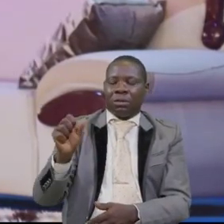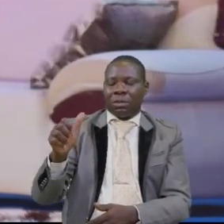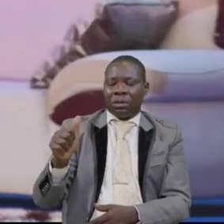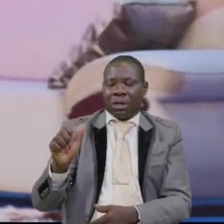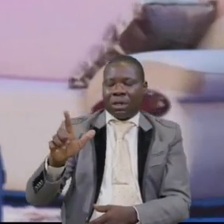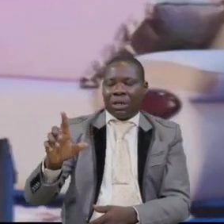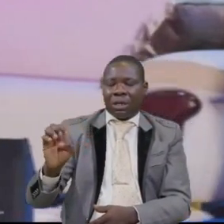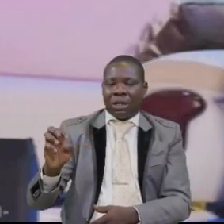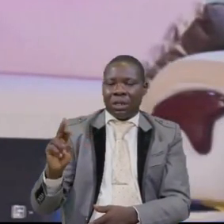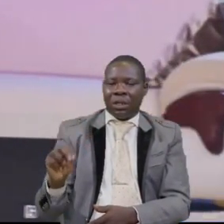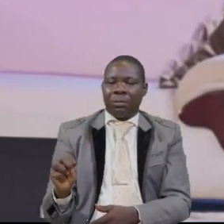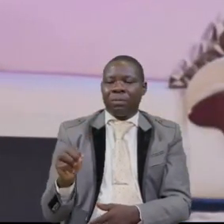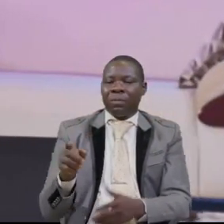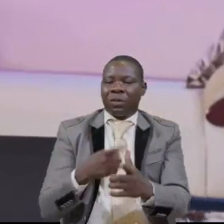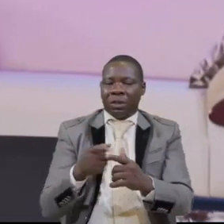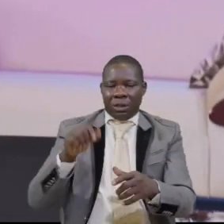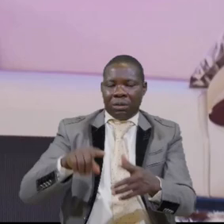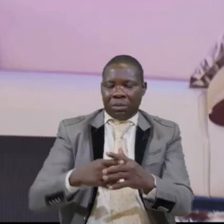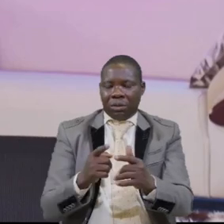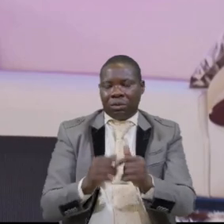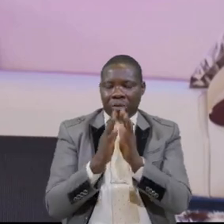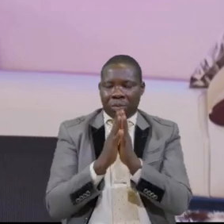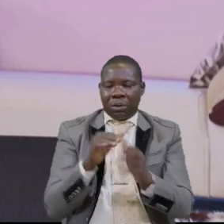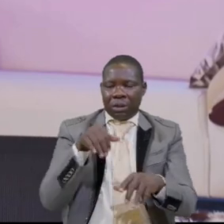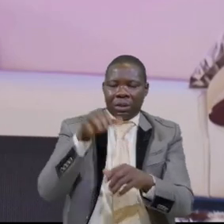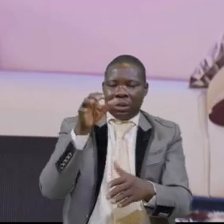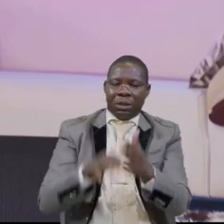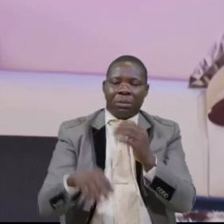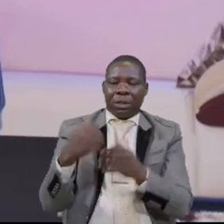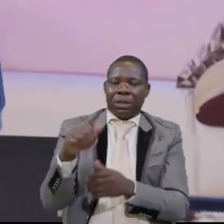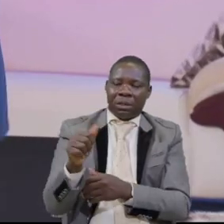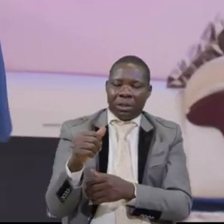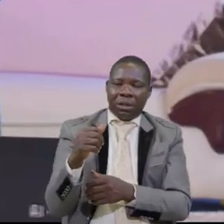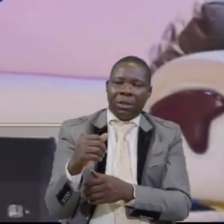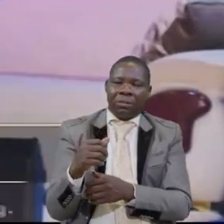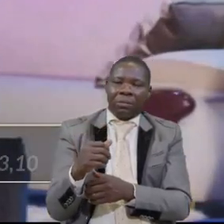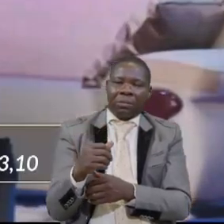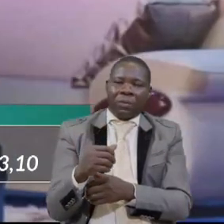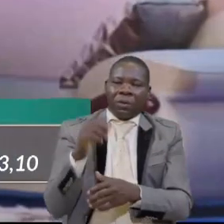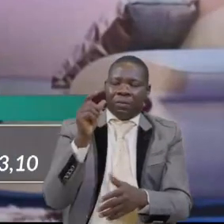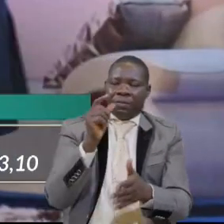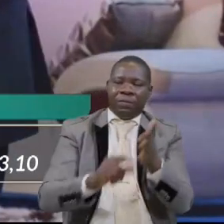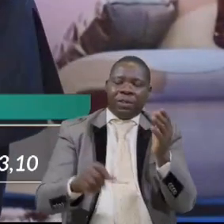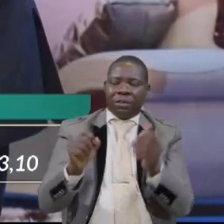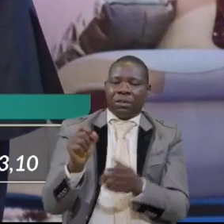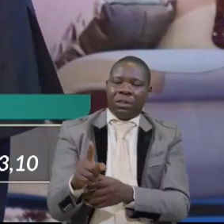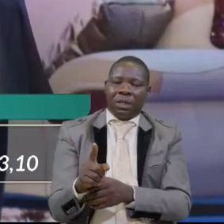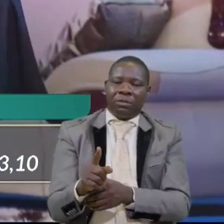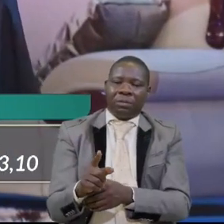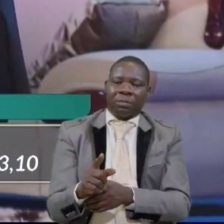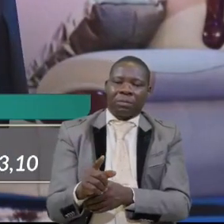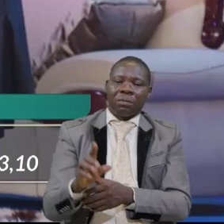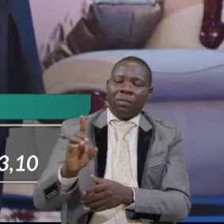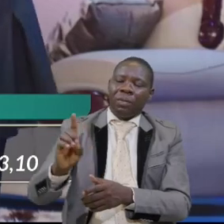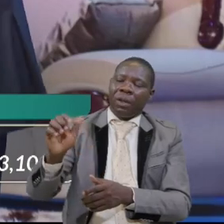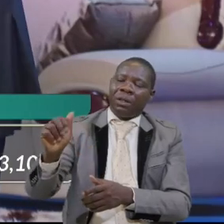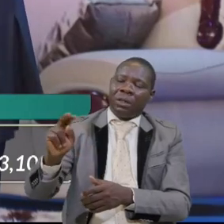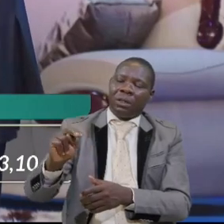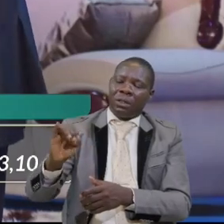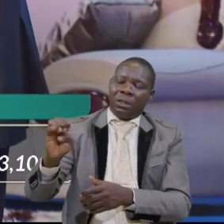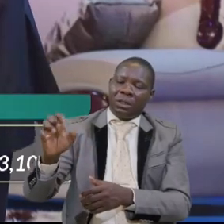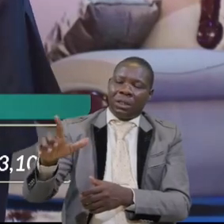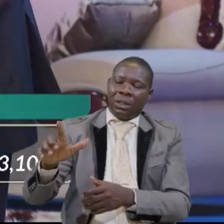le chapitre 10 là-bas. Chapitre 10 de Daniel, verset 11. Dans le chapitre 10, verset